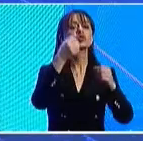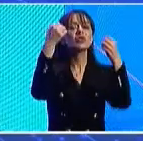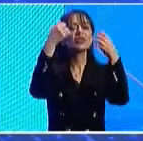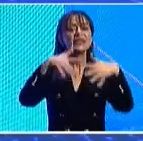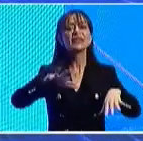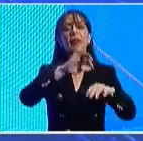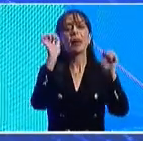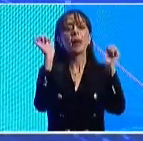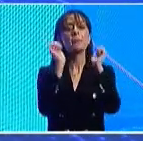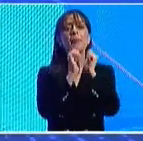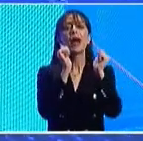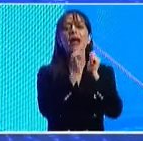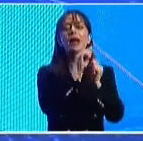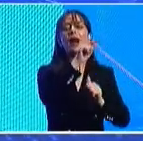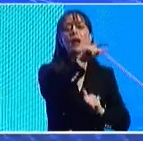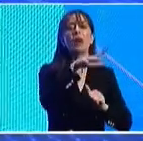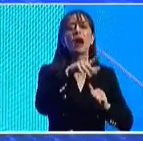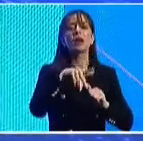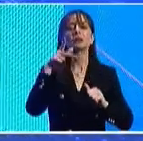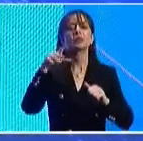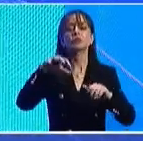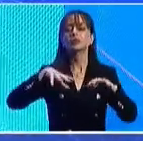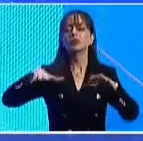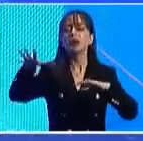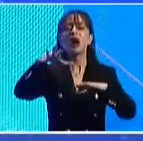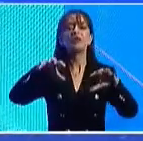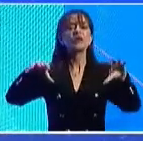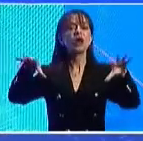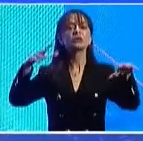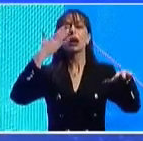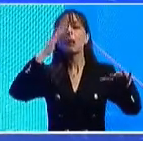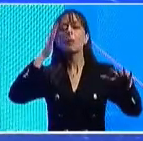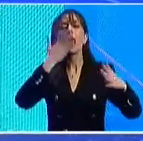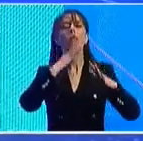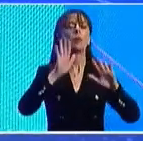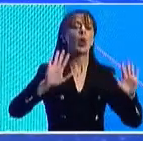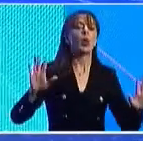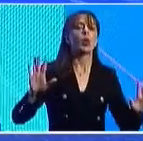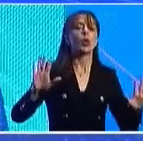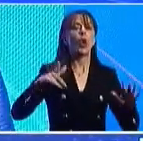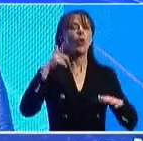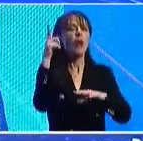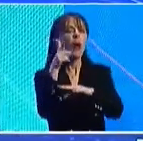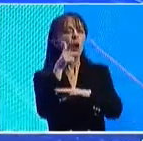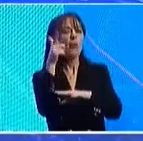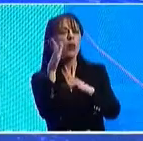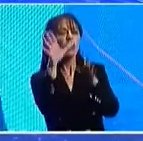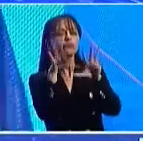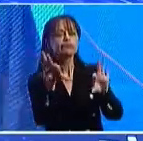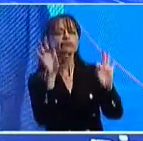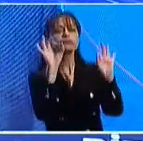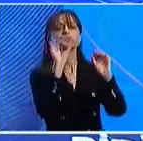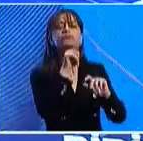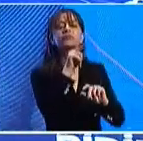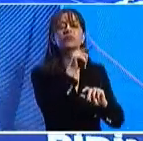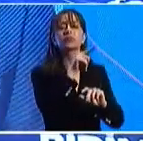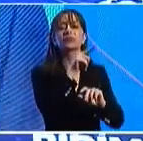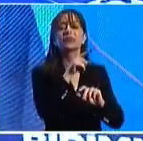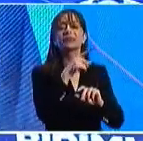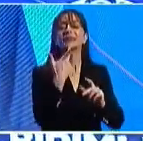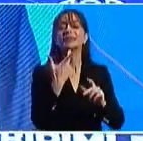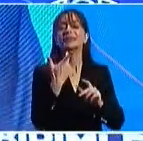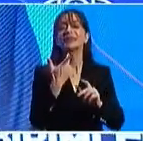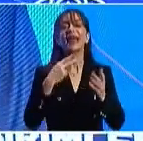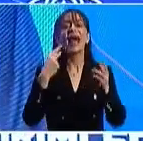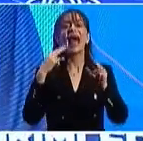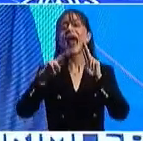birlikte kavşaklarda beklemeyeceğiz. En gelişmiş sensör ve kameralardan kurulu elektronik denetleme